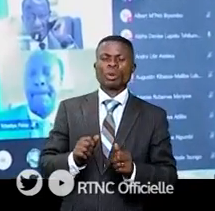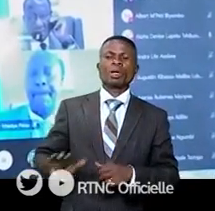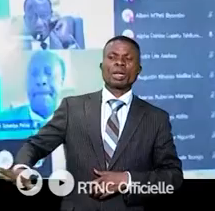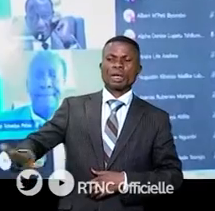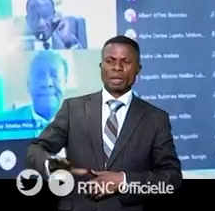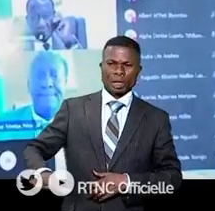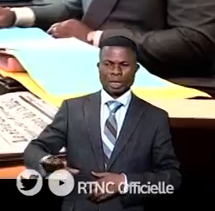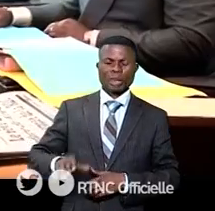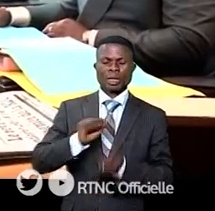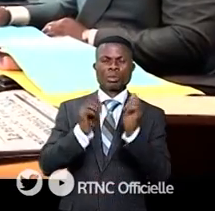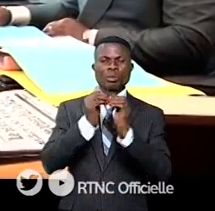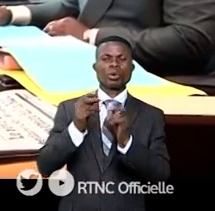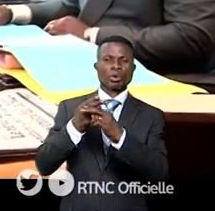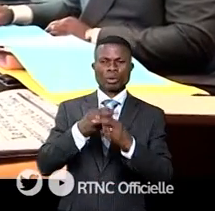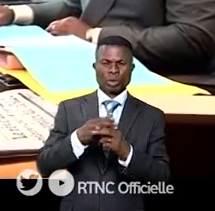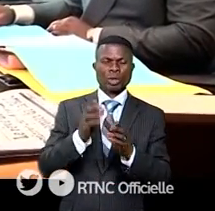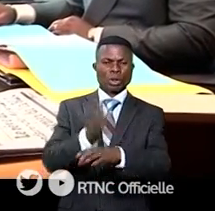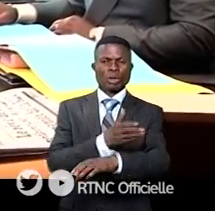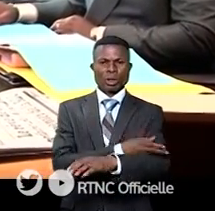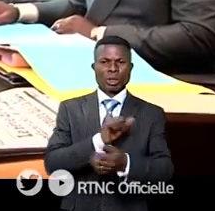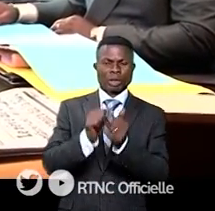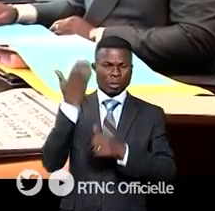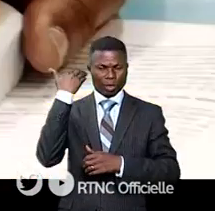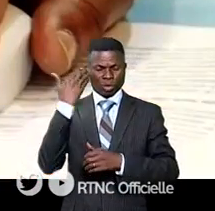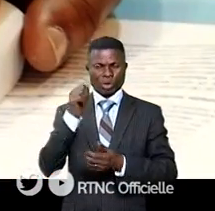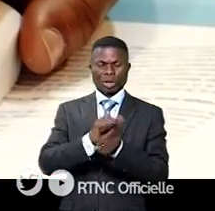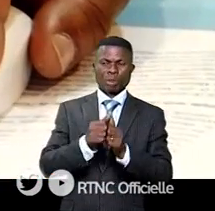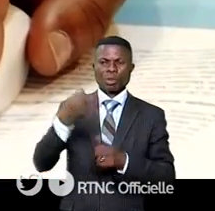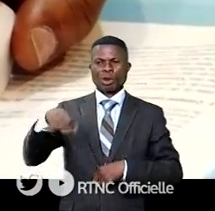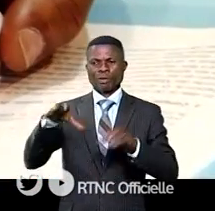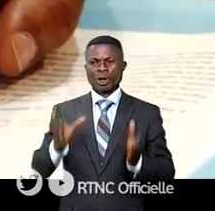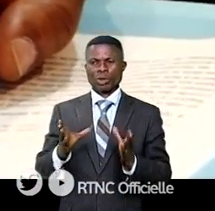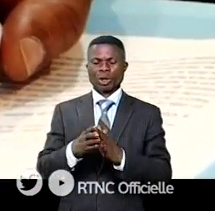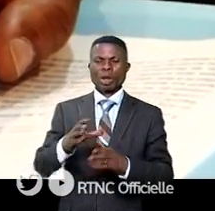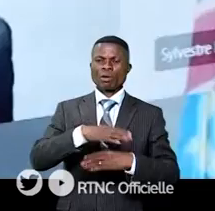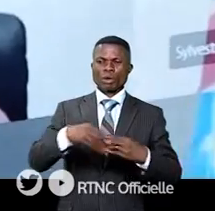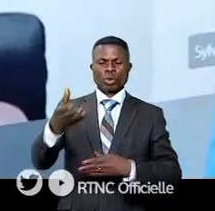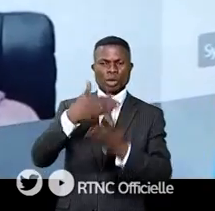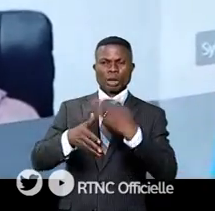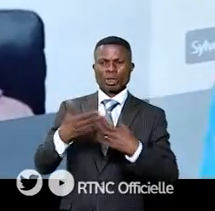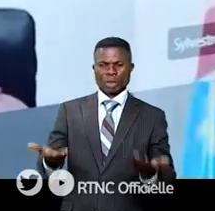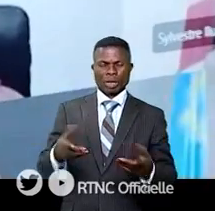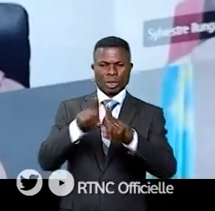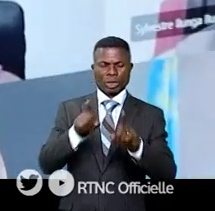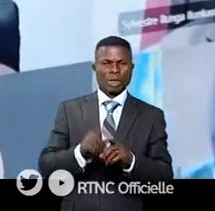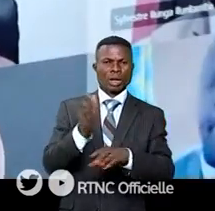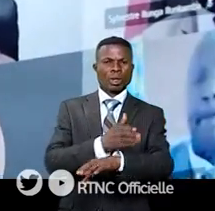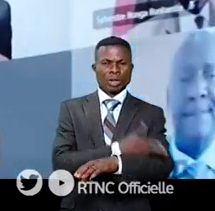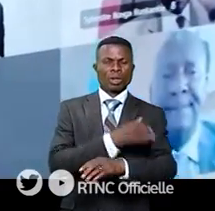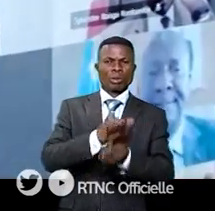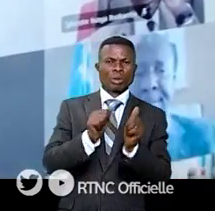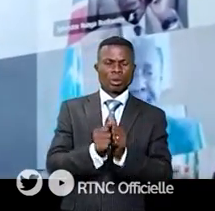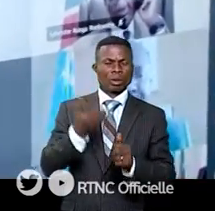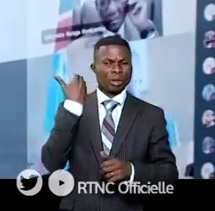situation sécuritaire, l'évolution de la situation récente sur le marché d'échange ainsi que de biens et des services, mais aussi l'évolution de la situation de